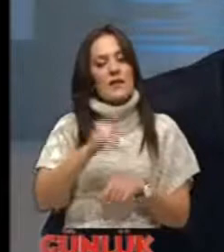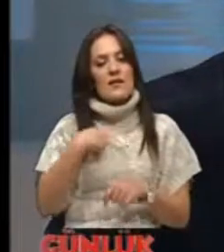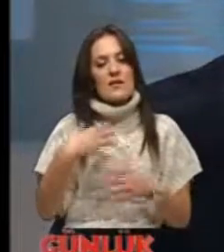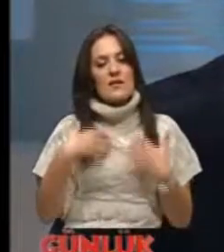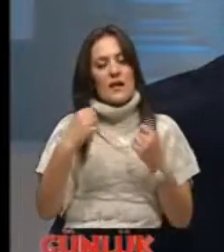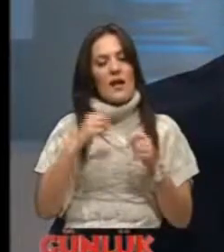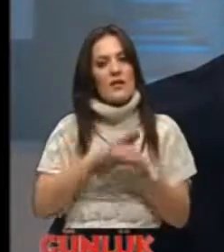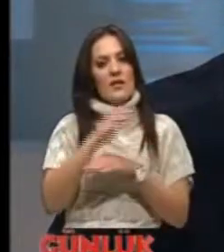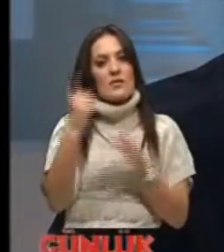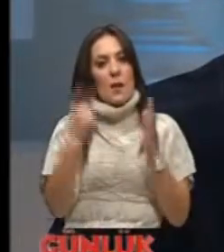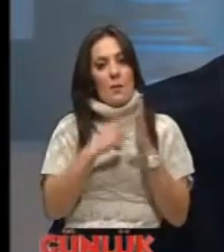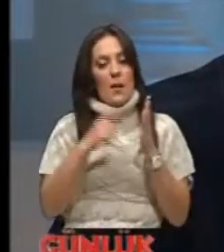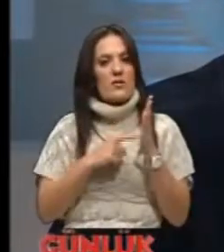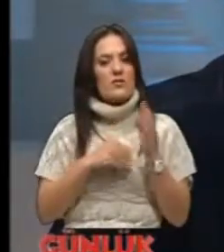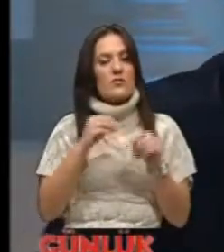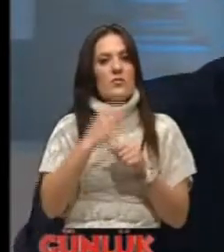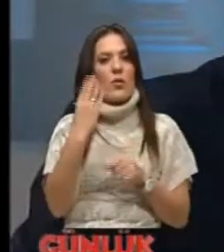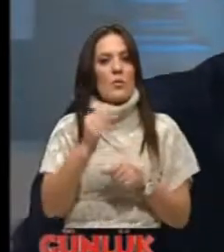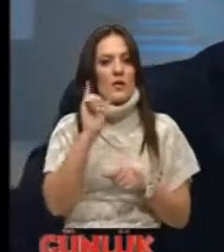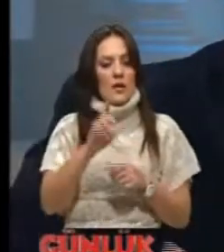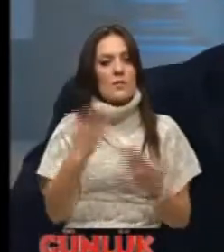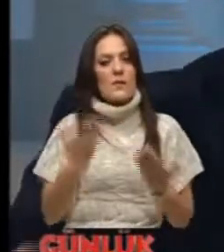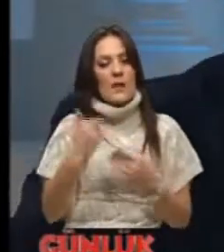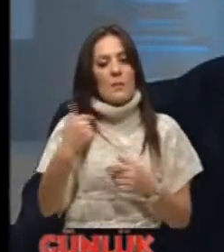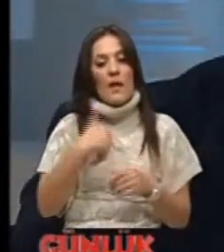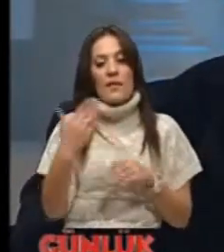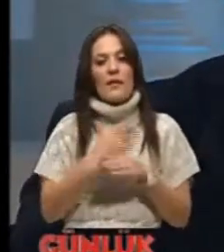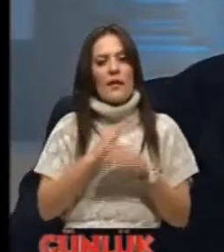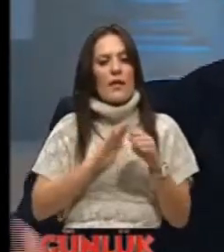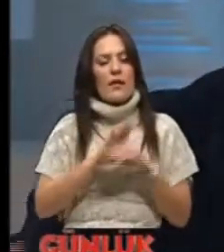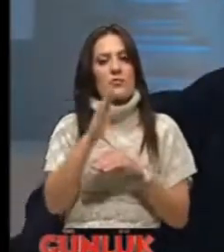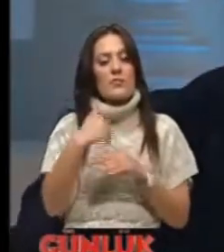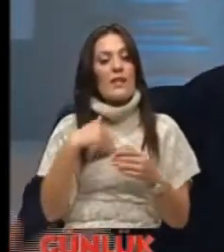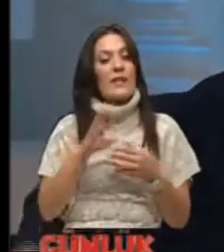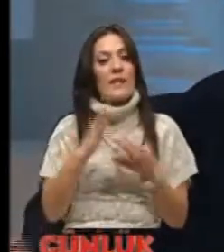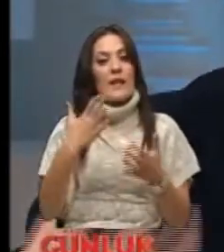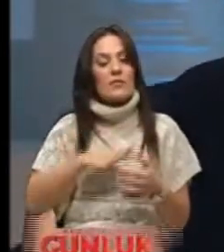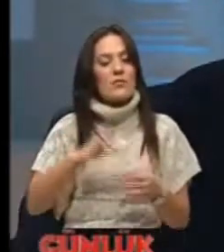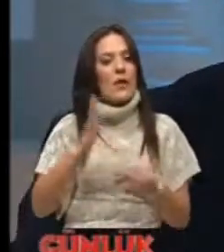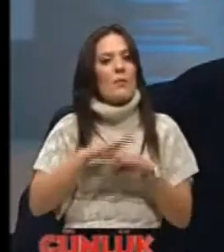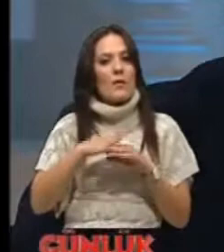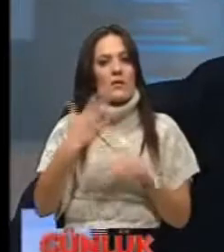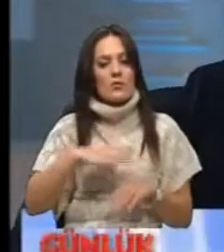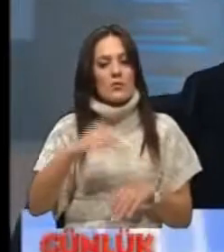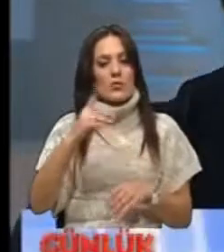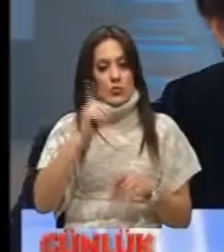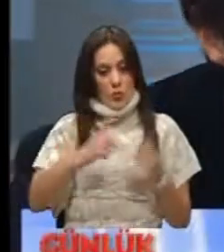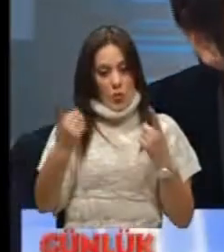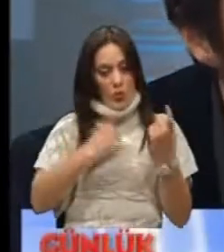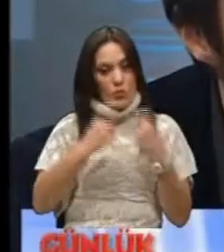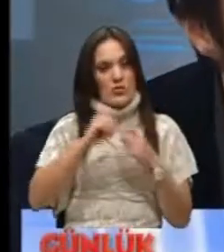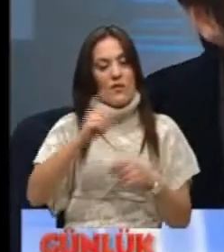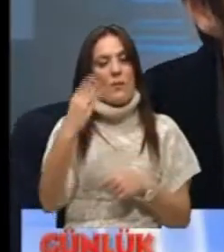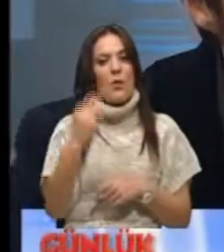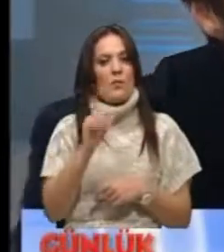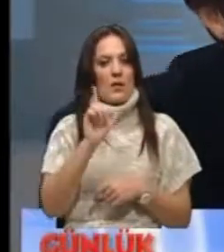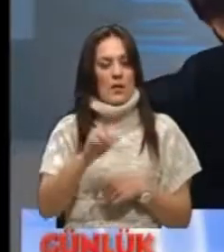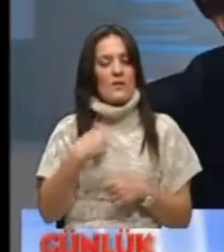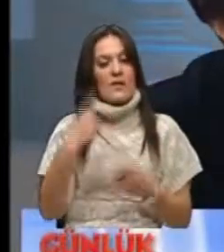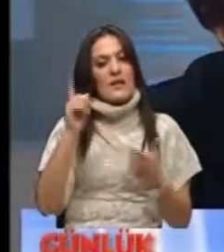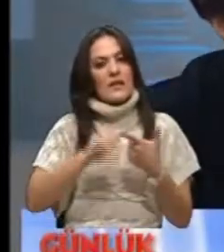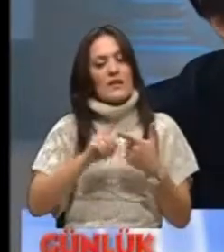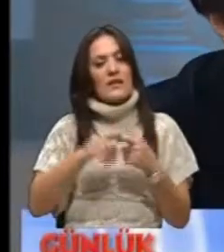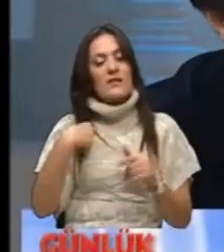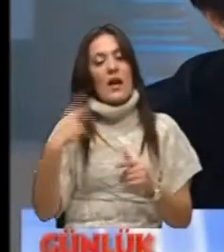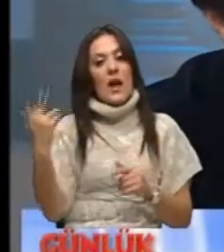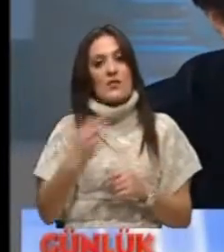sağlıklı yaşam amaçlarımızın olması lazım. Hı hı. Yani ben neden yaşıyorum, ne istiyorum, ne yapmak istiyorum sorularının cevabı olmalı. İkinci aşama,